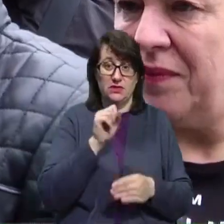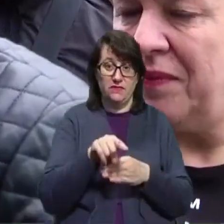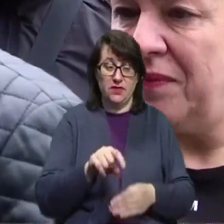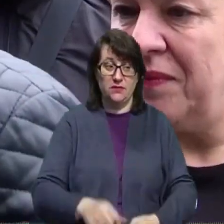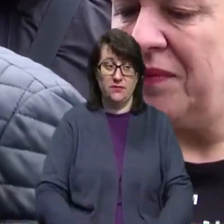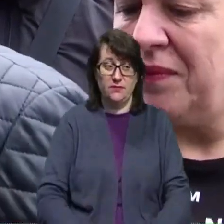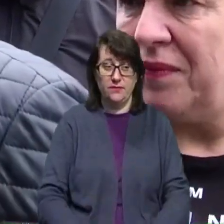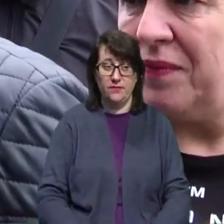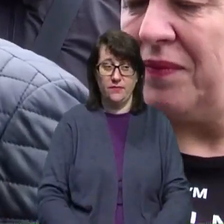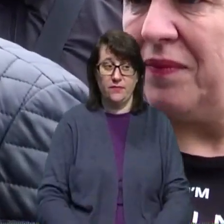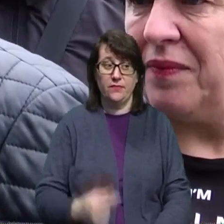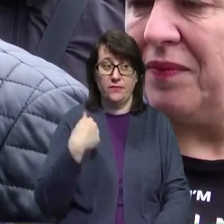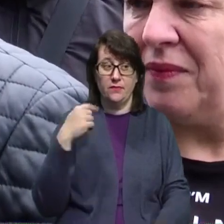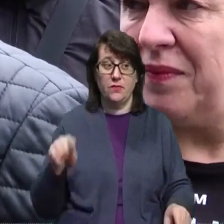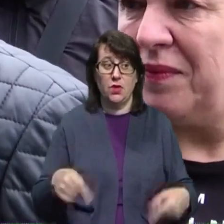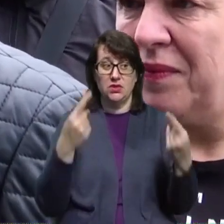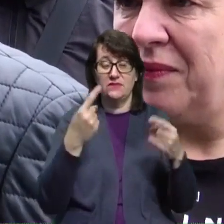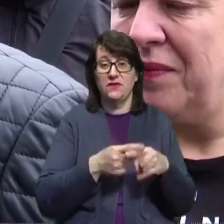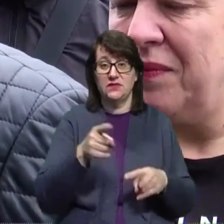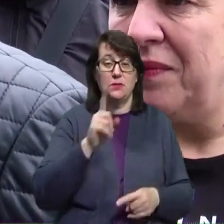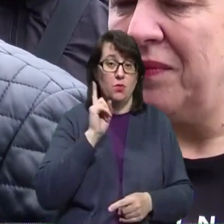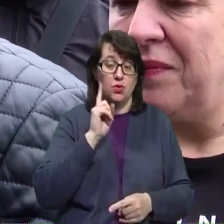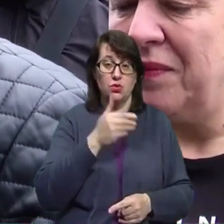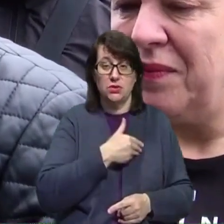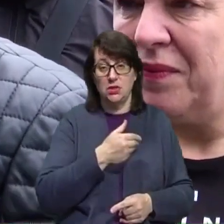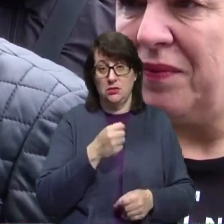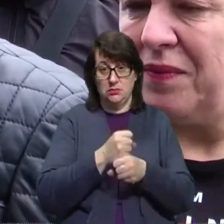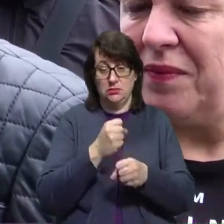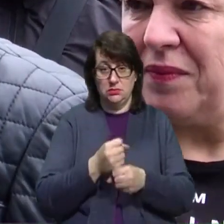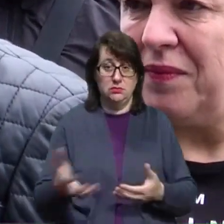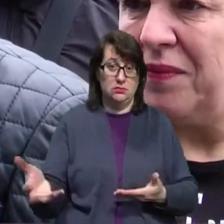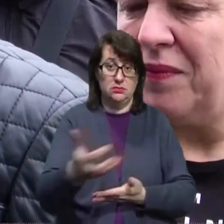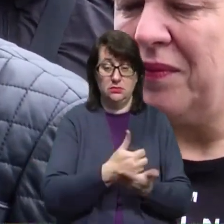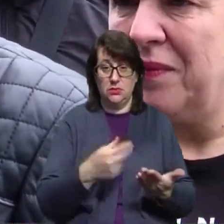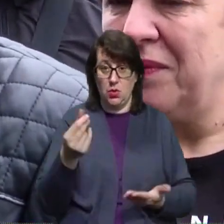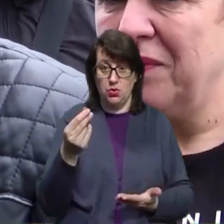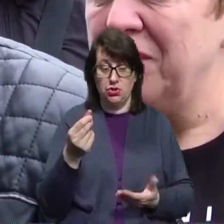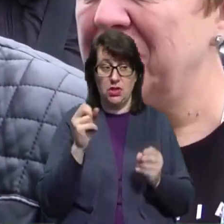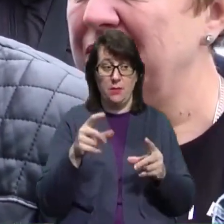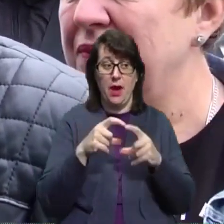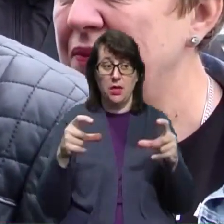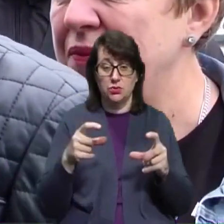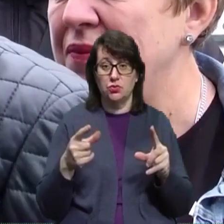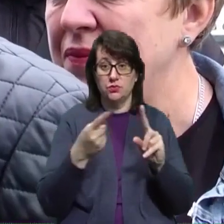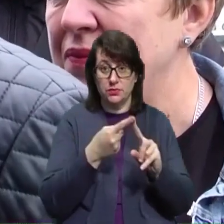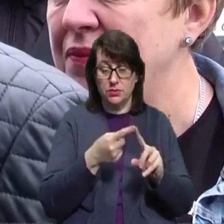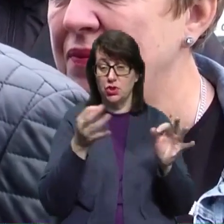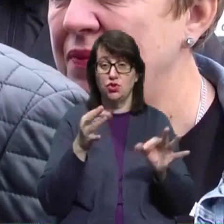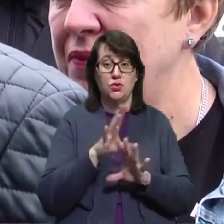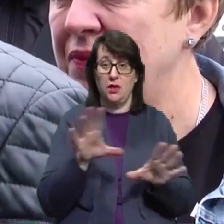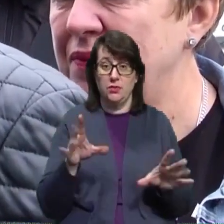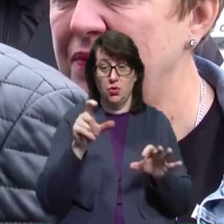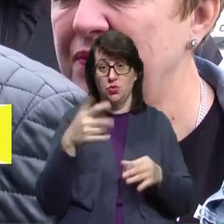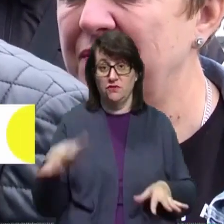Ми організовували це молоддю. Ми хотіли влаштувати збір коштів, тобто ми прикріпили якби карту, але з цього нічого доброго не вийшло, тому що люди вже